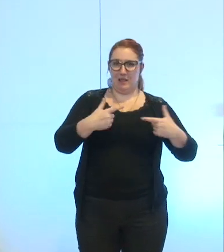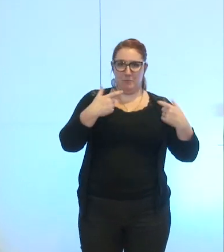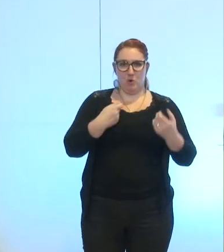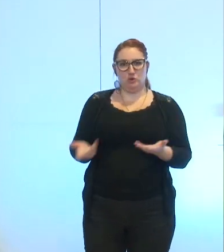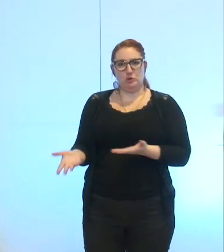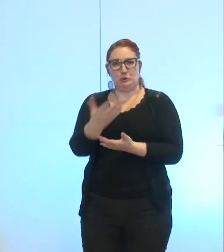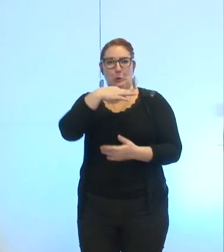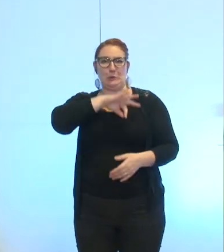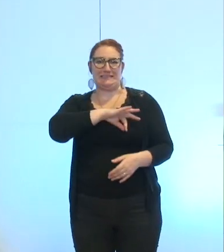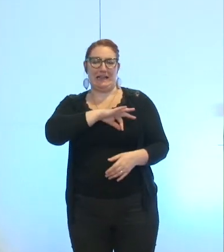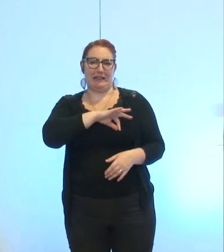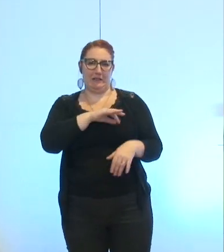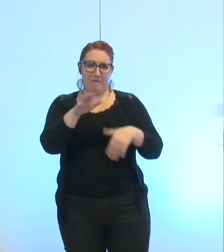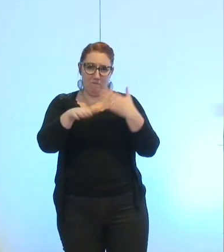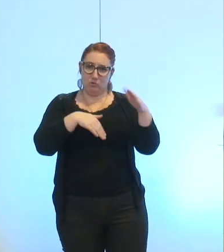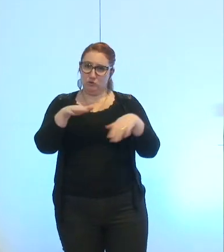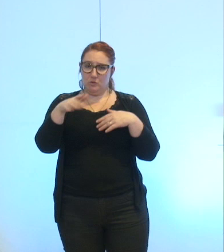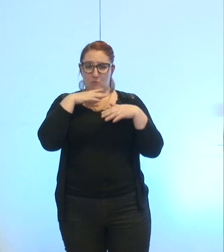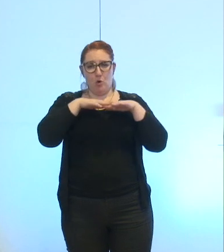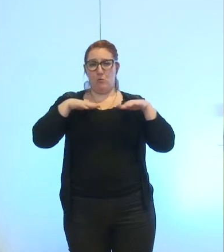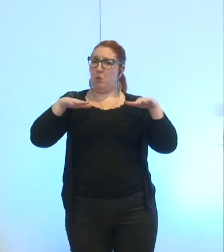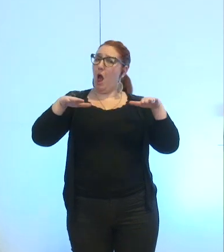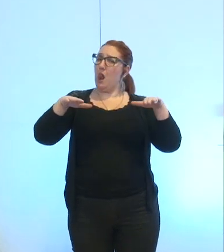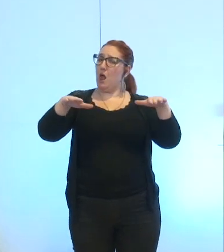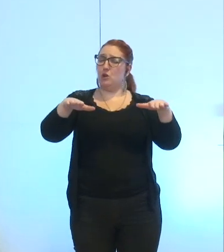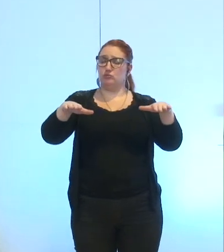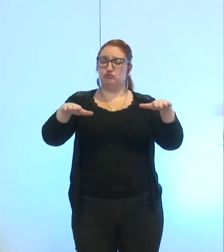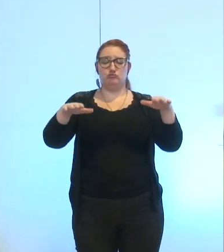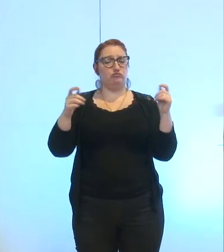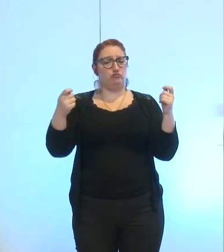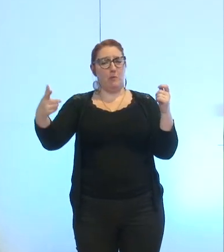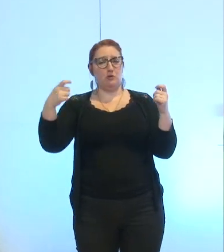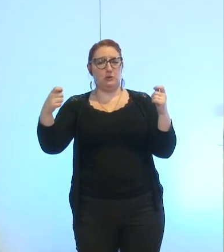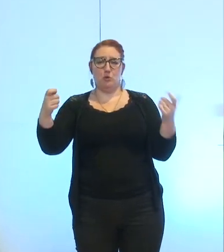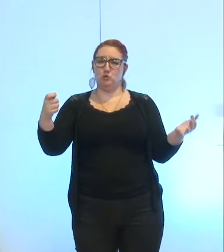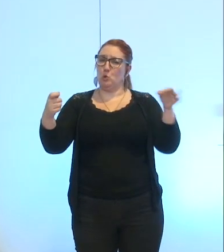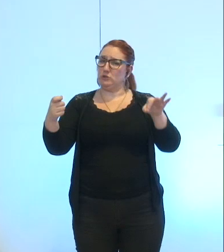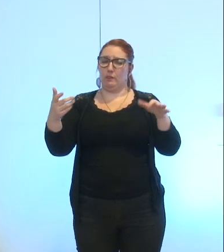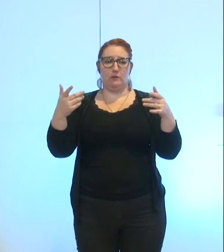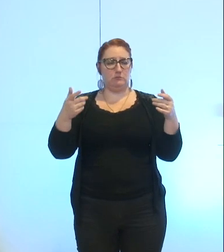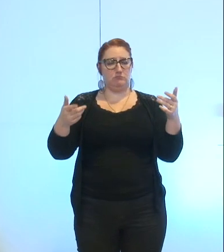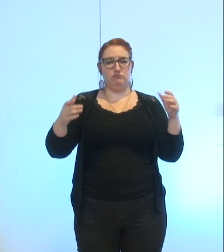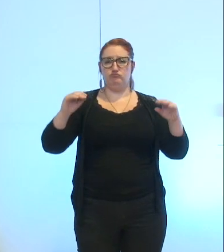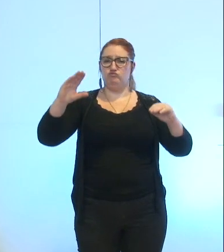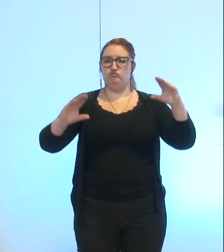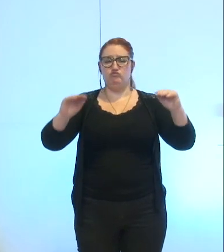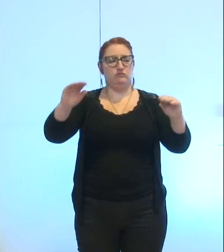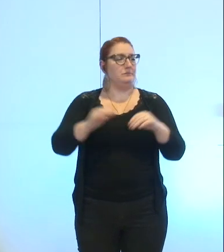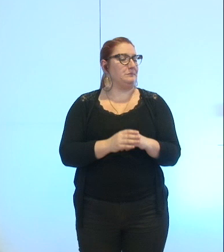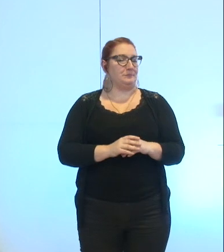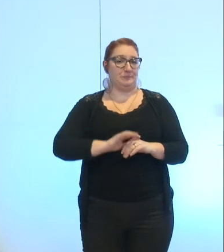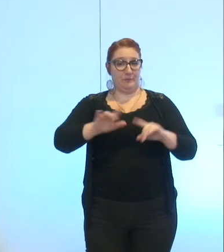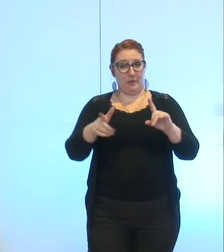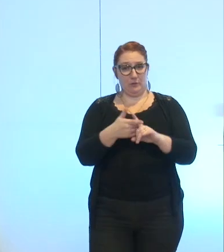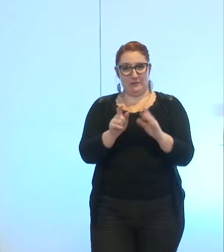évoluaient de manière parallèle la deuxème période qui court de 2009 à 2012